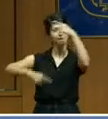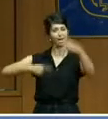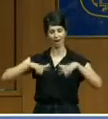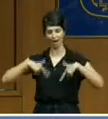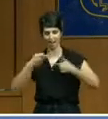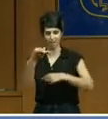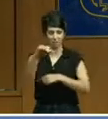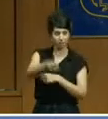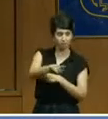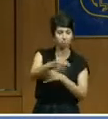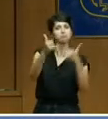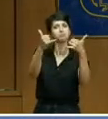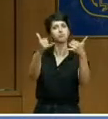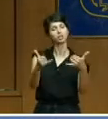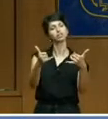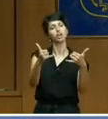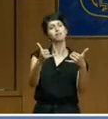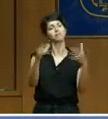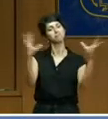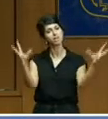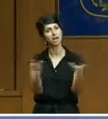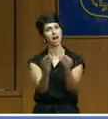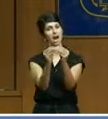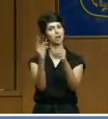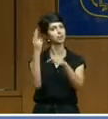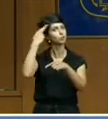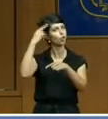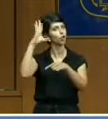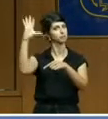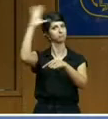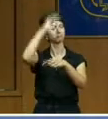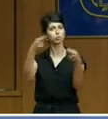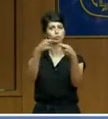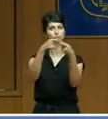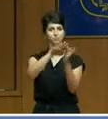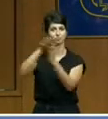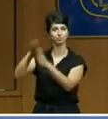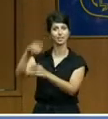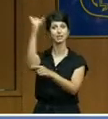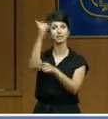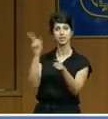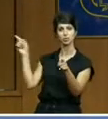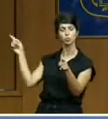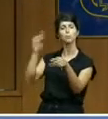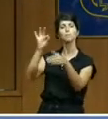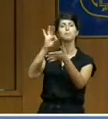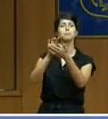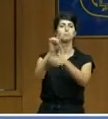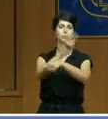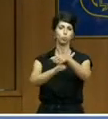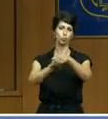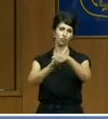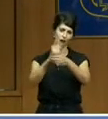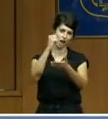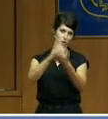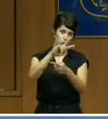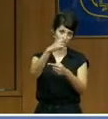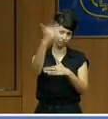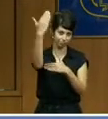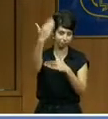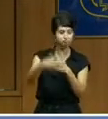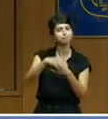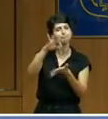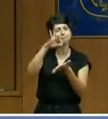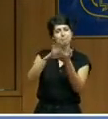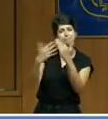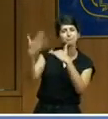הם נמצאים בקונספט יחד. את הציור הזה ציירתי בסוף תקופת התואר השני, אז אני